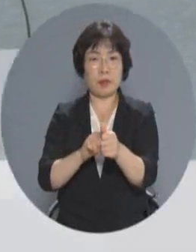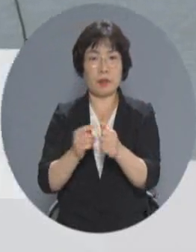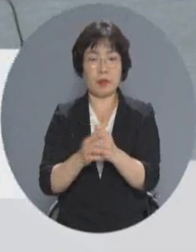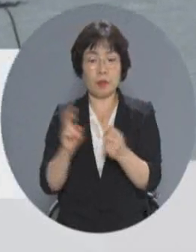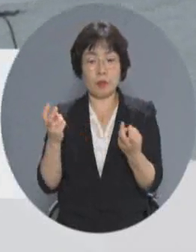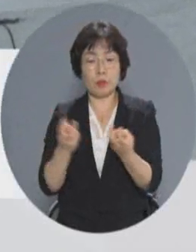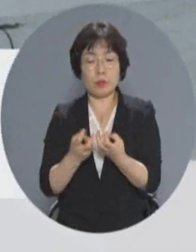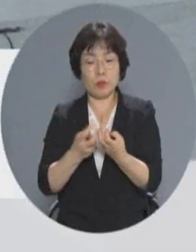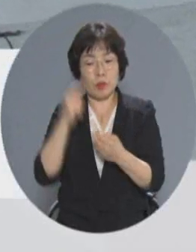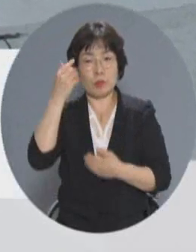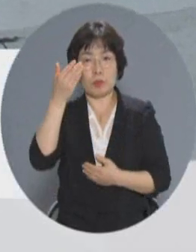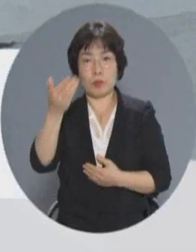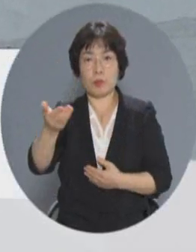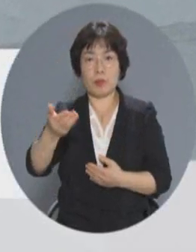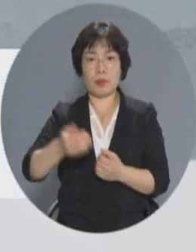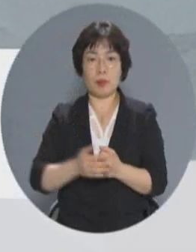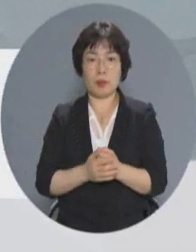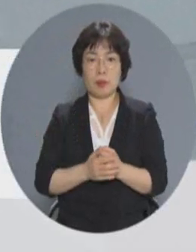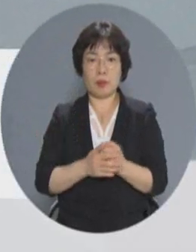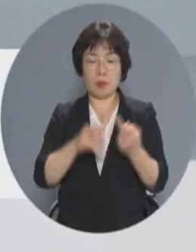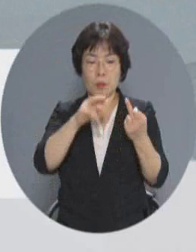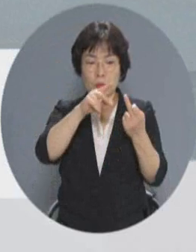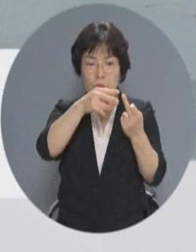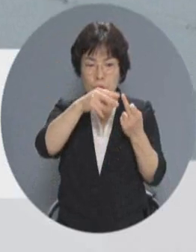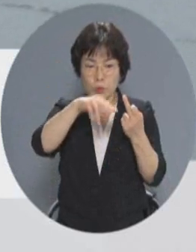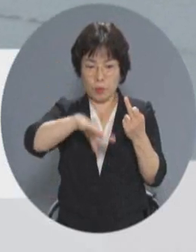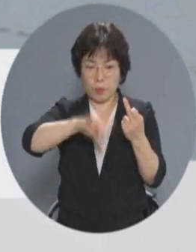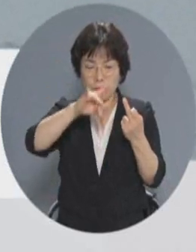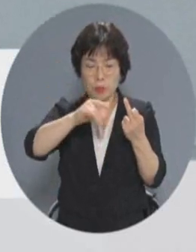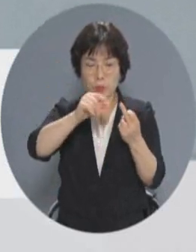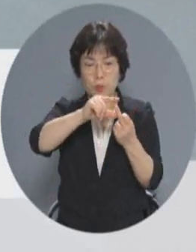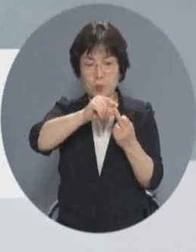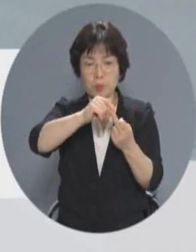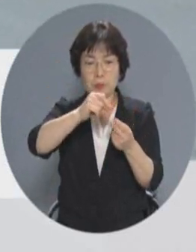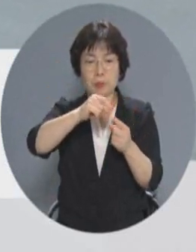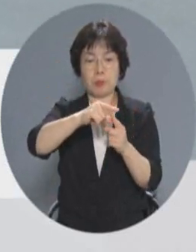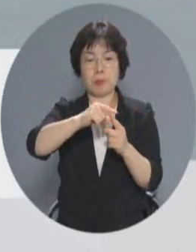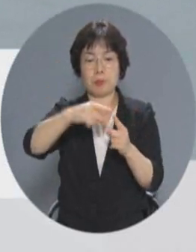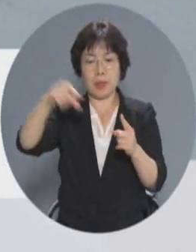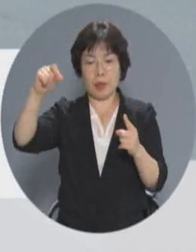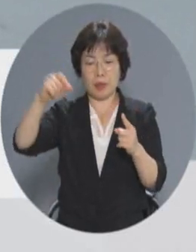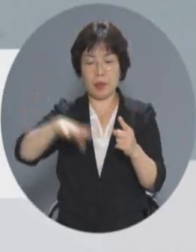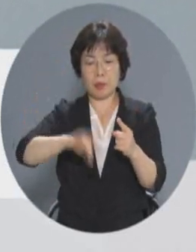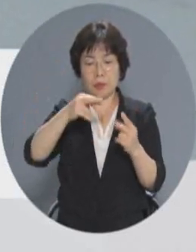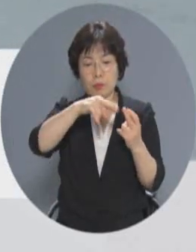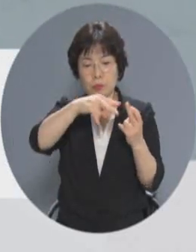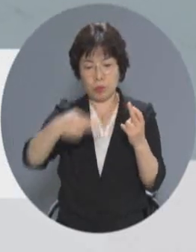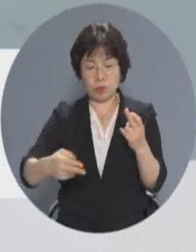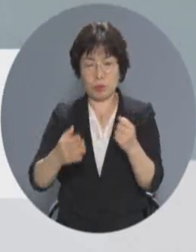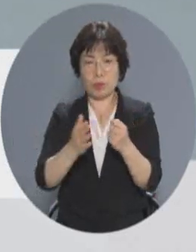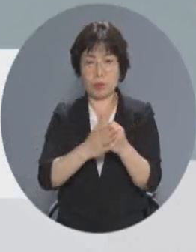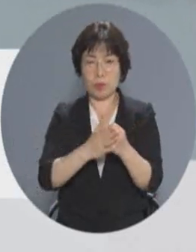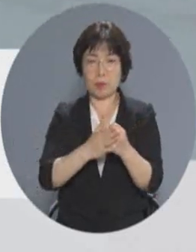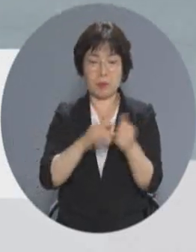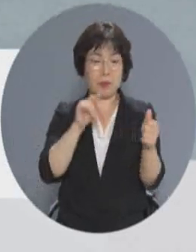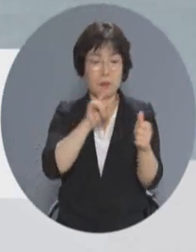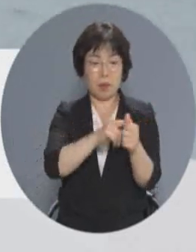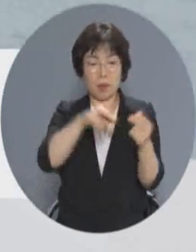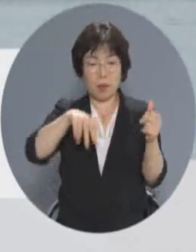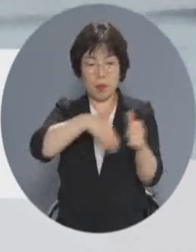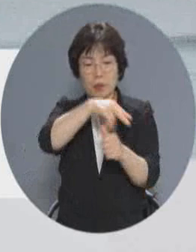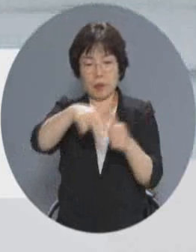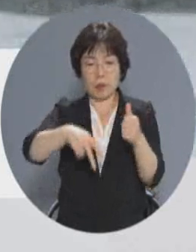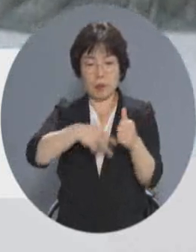어떻게 됐냐라고 하니까 이 사람들이 자기네들만 먼저 내려와 버렸기 때문에 김홍빈 대장이 어떤 상황인